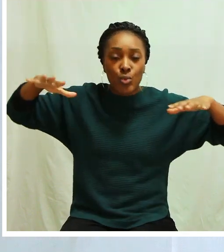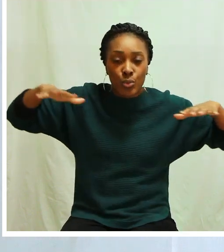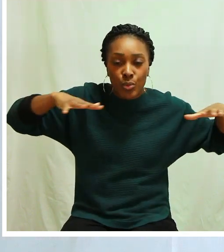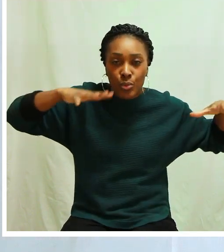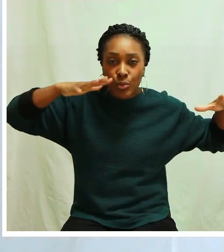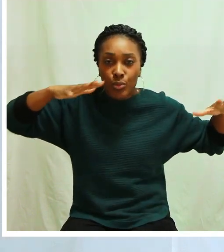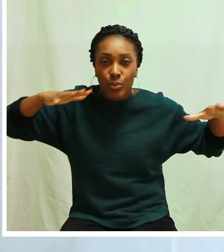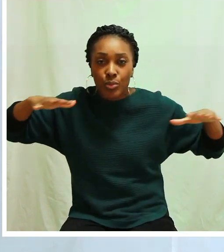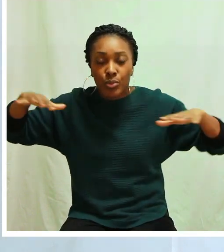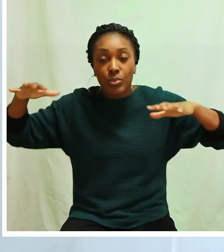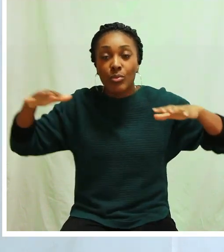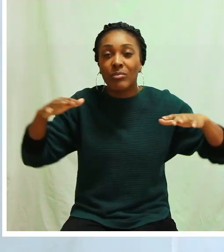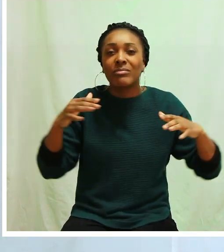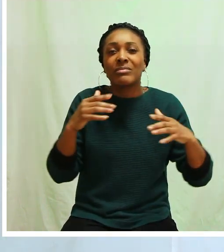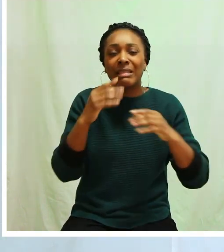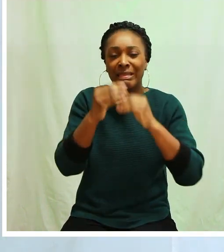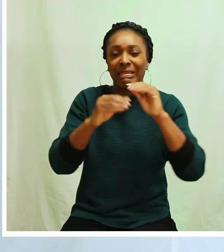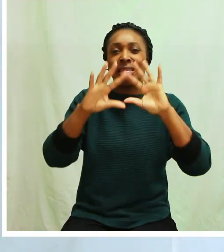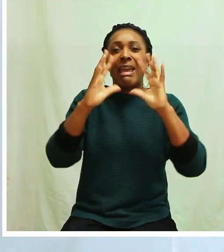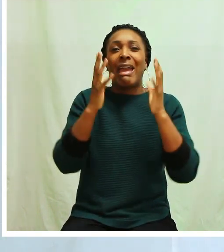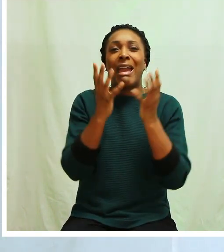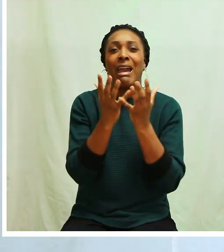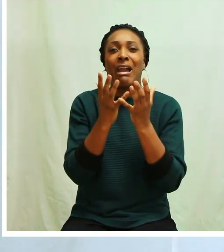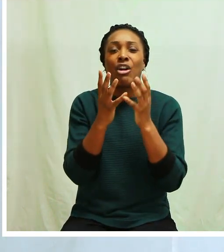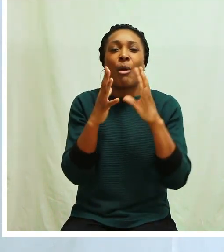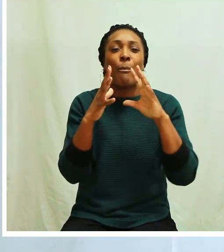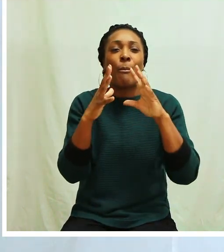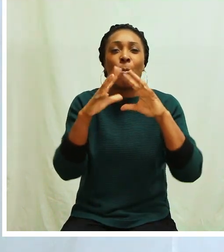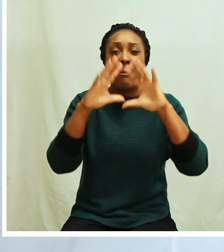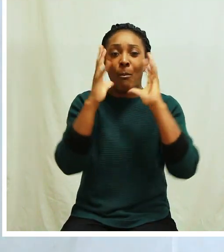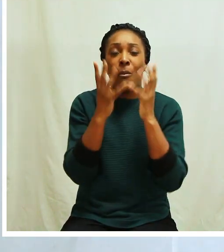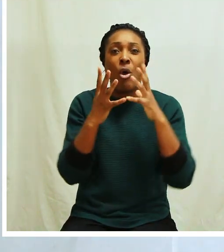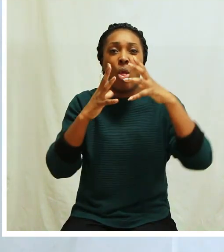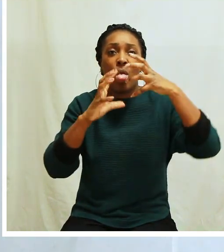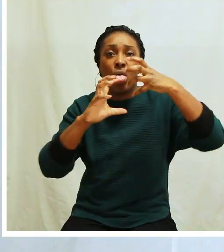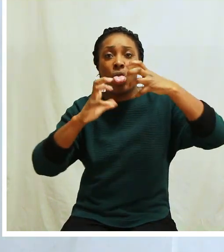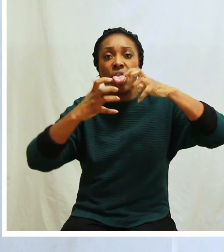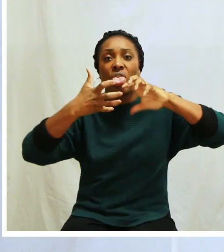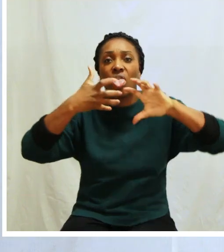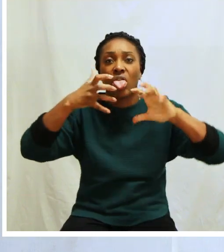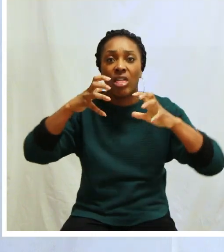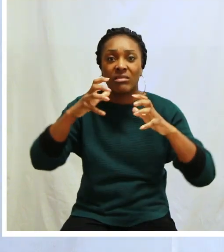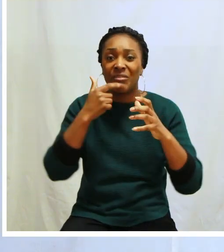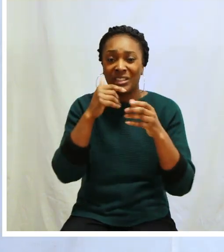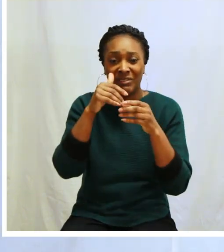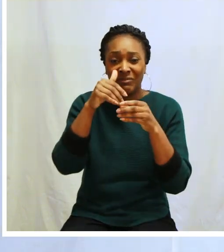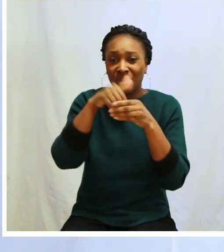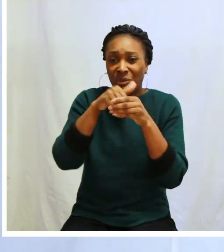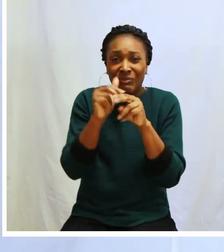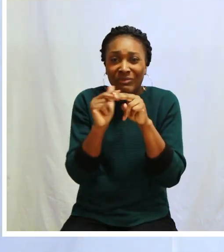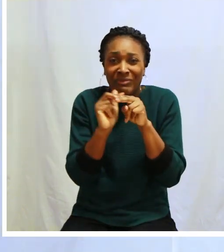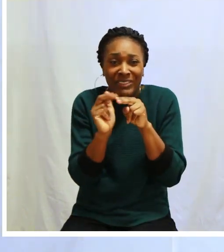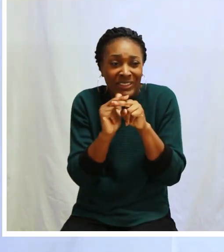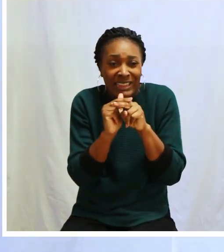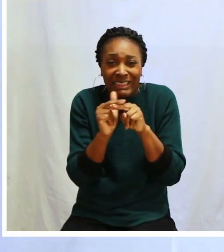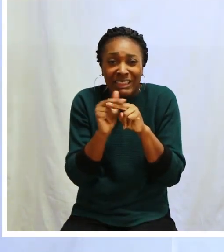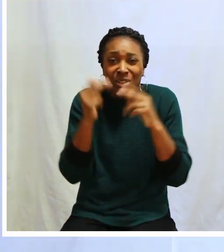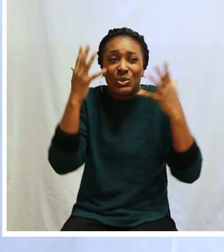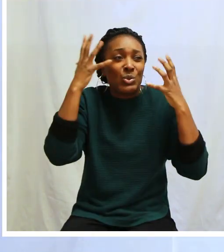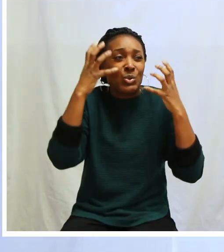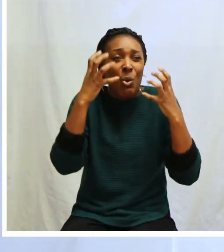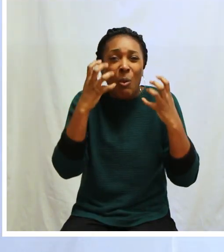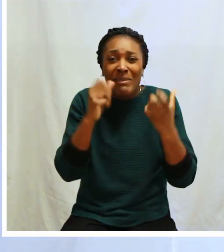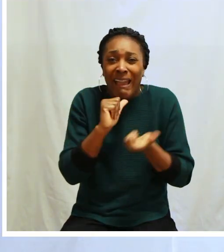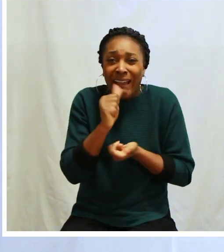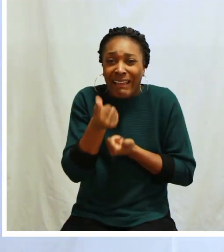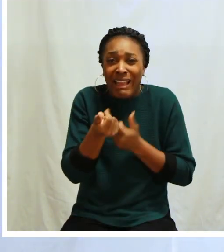fait, informe et vide, c'est le tohu-bohu, c'est-à-dire quelque chose qui ressemble à rien, quelque chose qui est vide, quelque chose qui est ténébreux, quelque